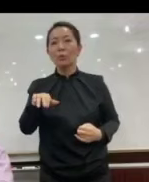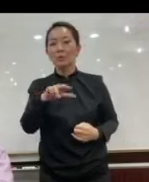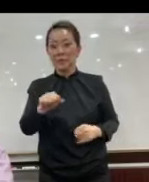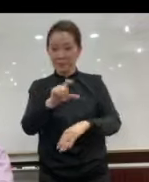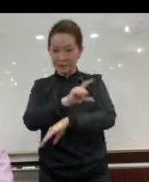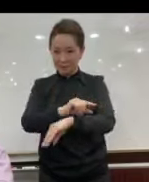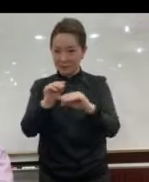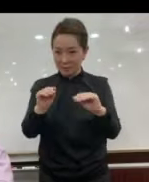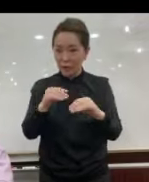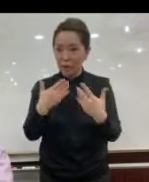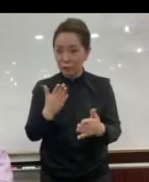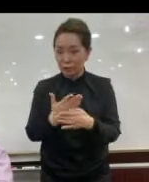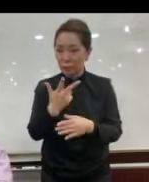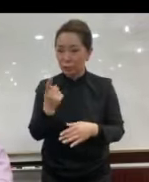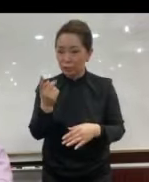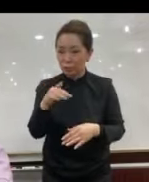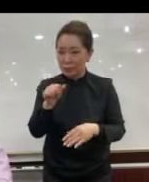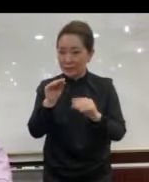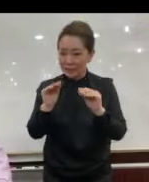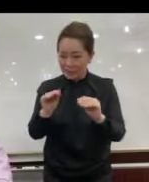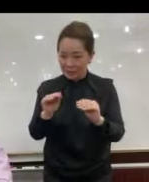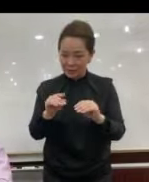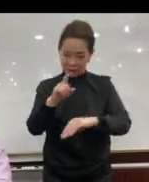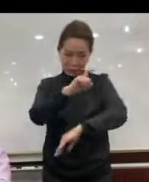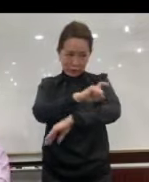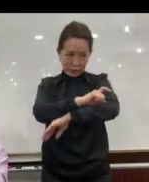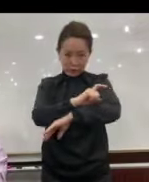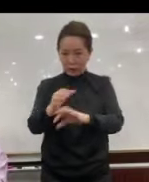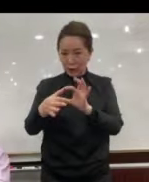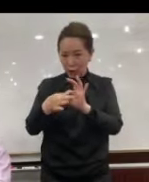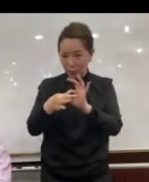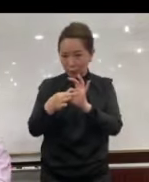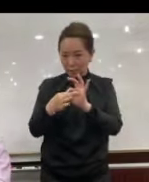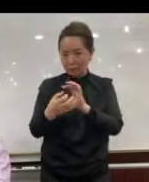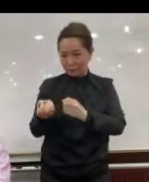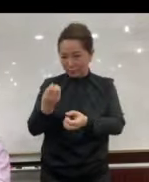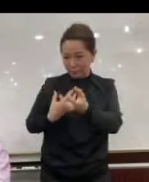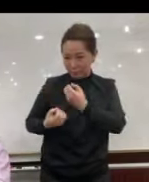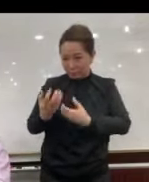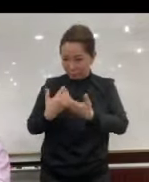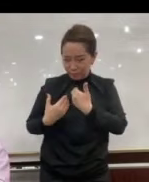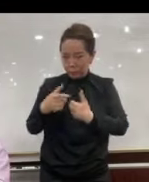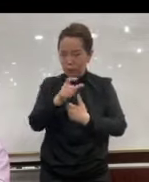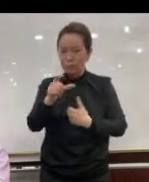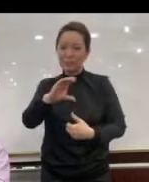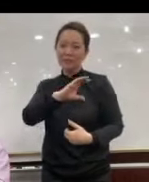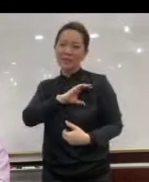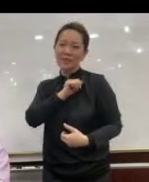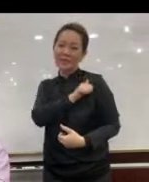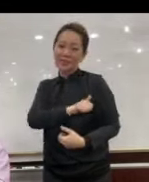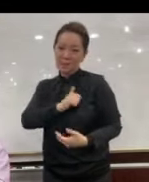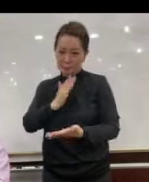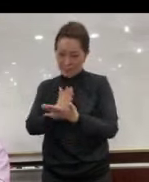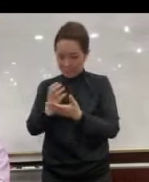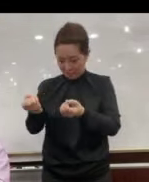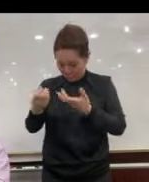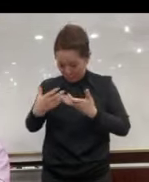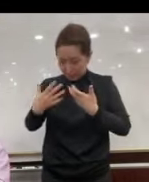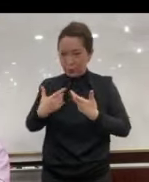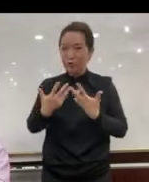их одоо энэ хичээлийн маань тэгэд талаар маш их сайхан сэтгэл ханамжтай байдал, өндөр сэтгэлтэй хүлээж